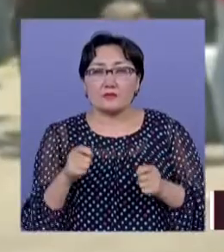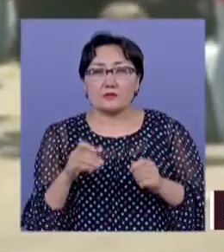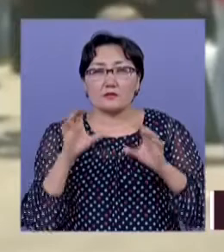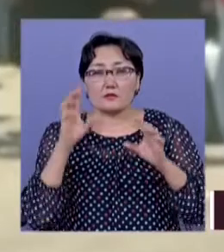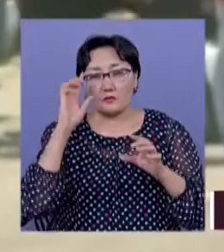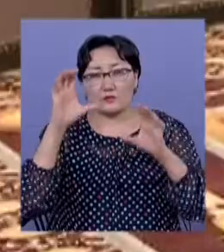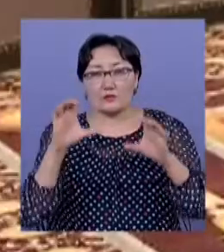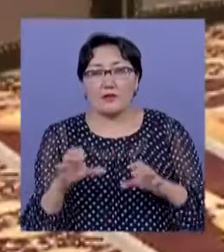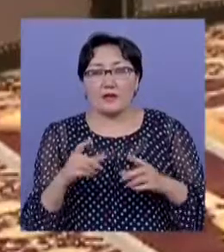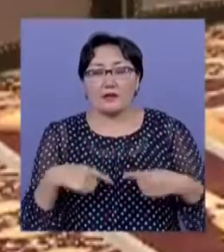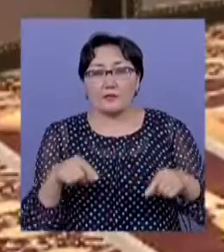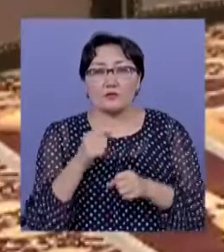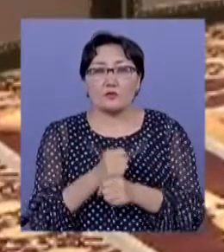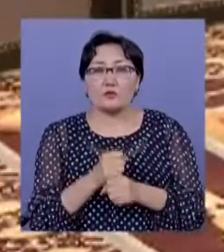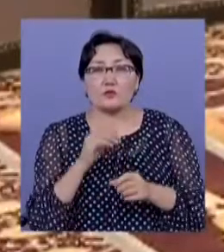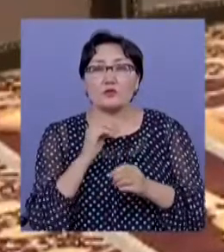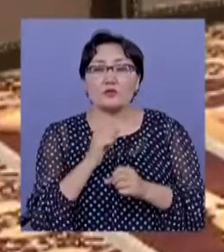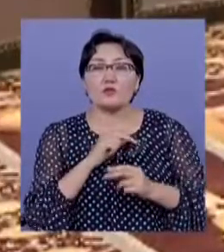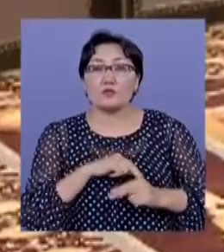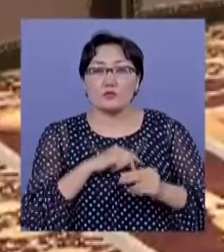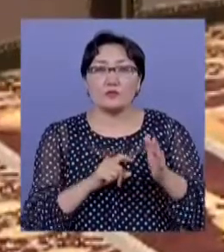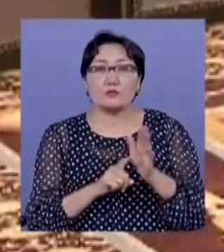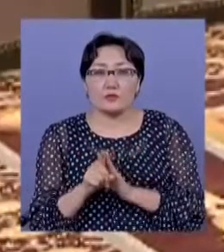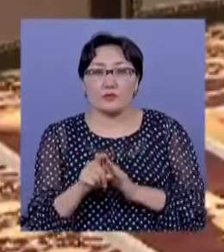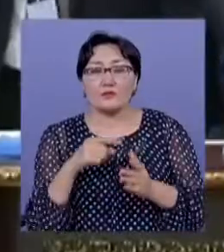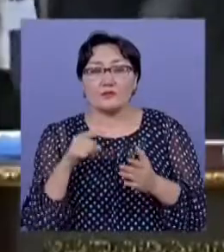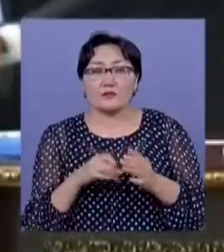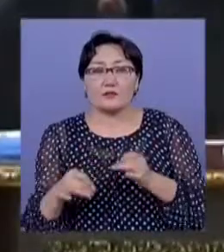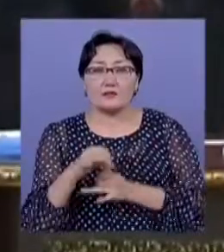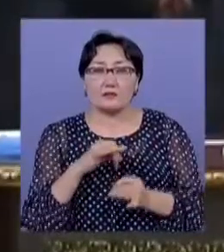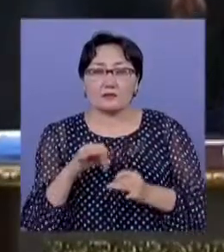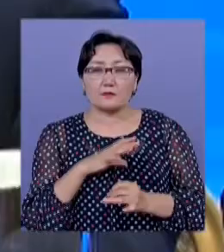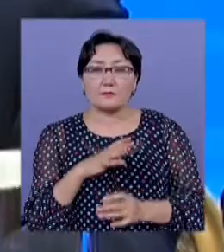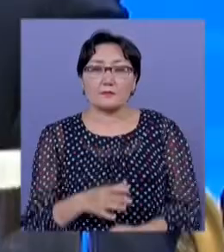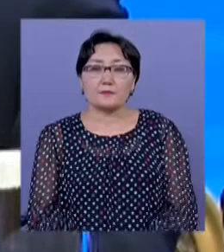конституциялық комитет құру және жұмысын бастау мәселесін талқылады.